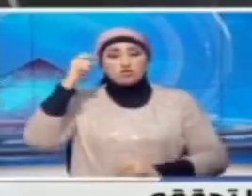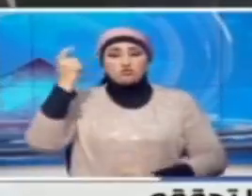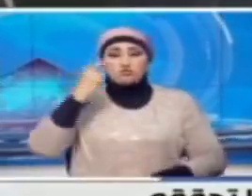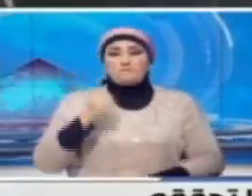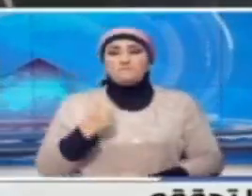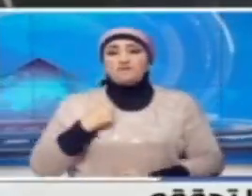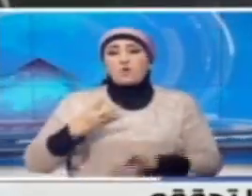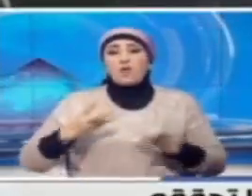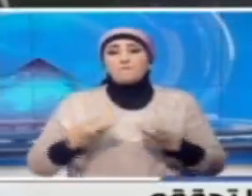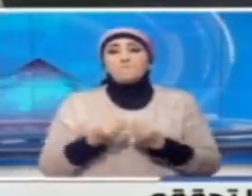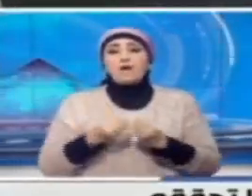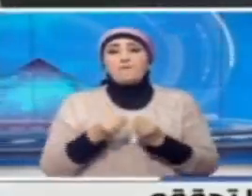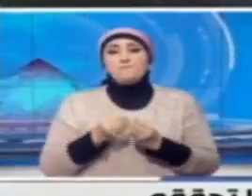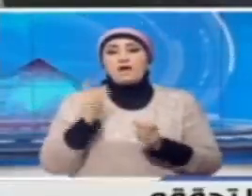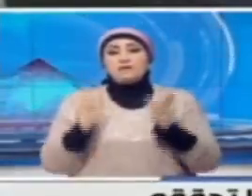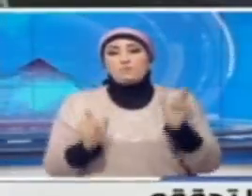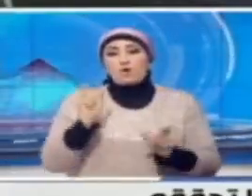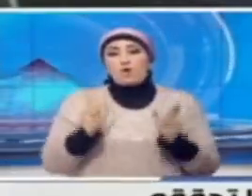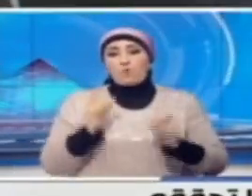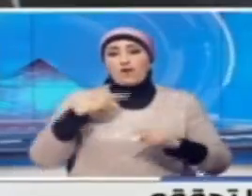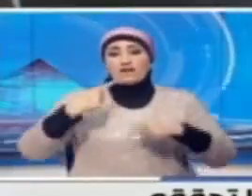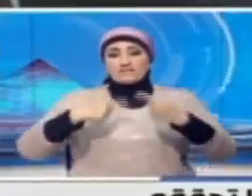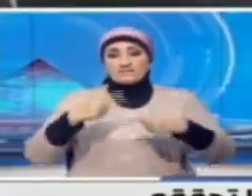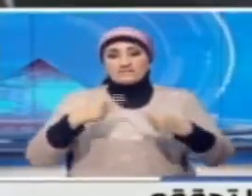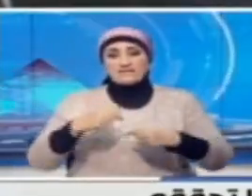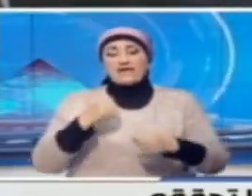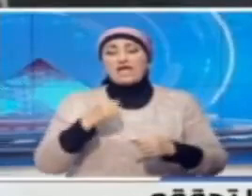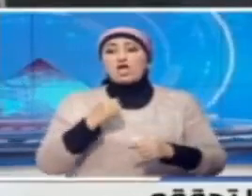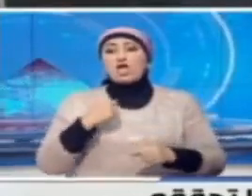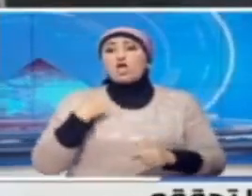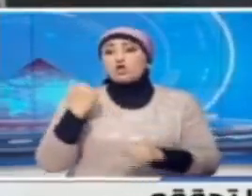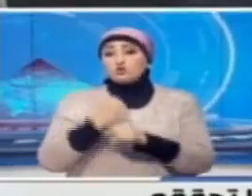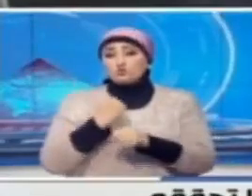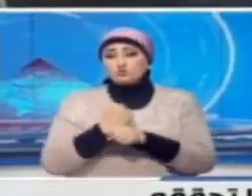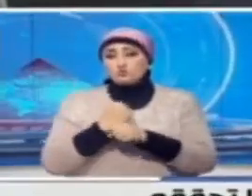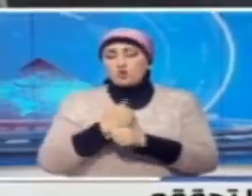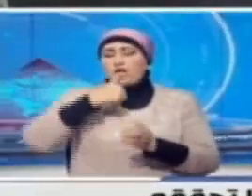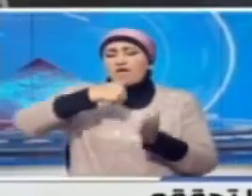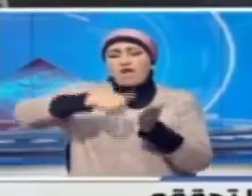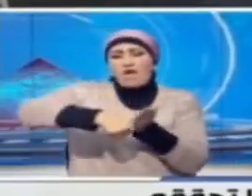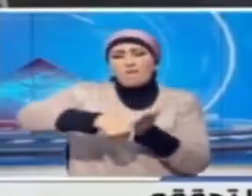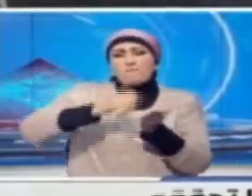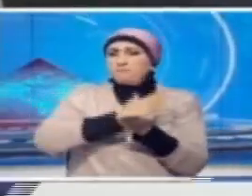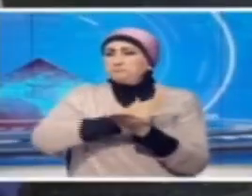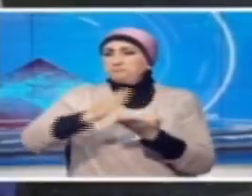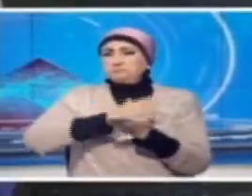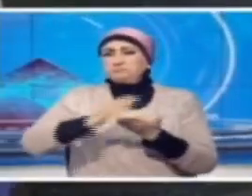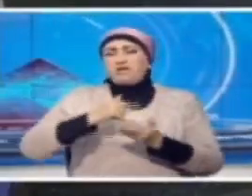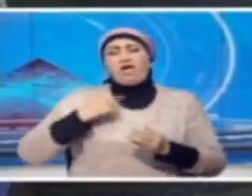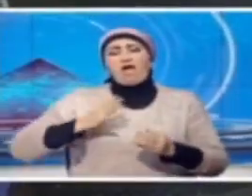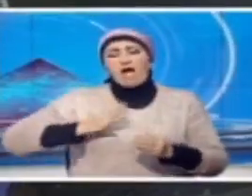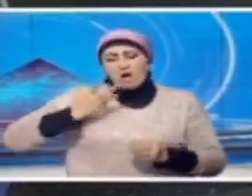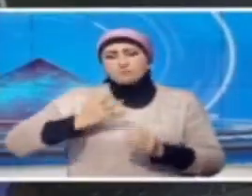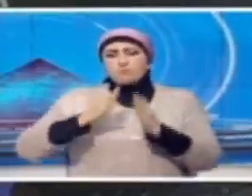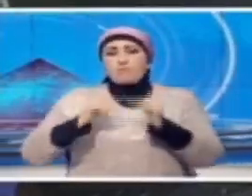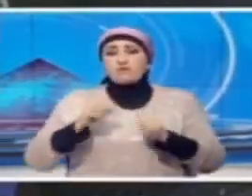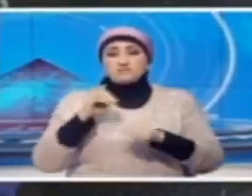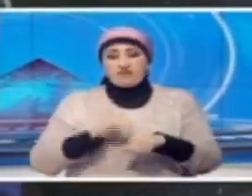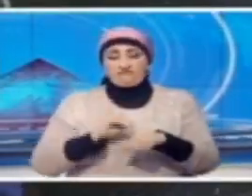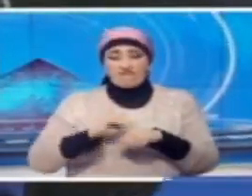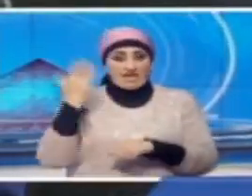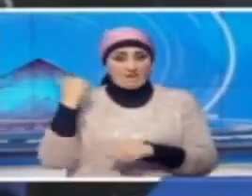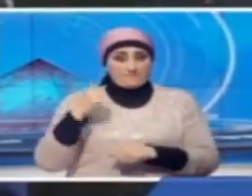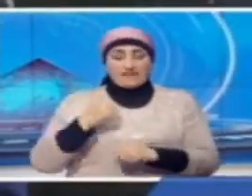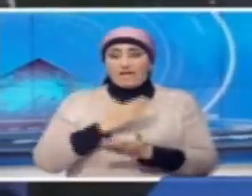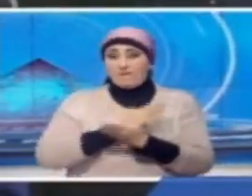مع بعضنا البعض لنستكمل مسار مصر بلا أمية، وإحنا كوزارة التضامن الاجتماعي كنا أطلقنا محو